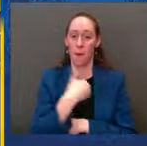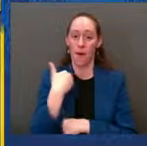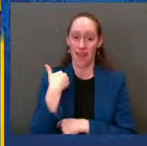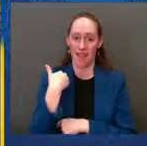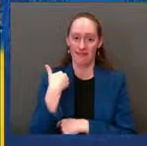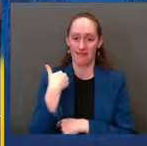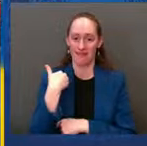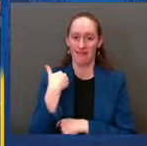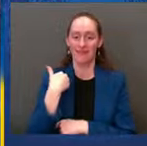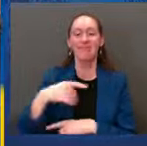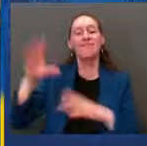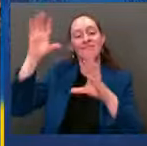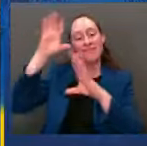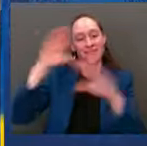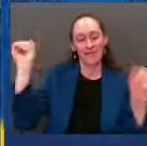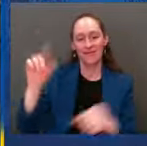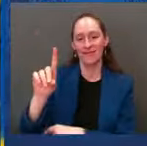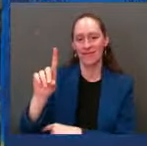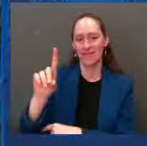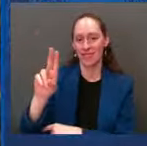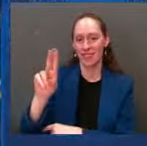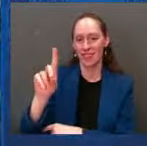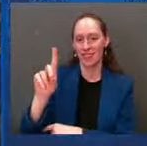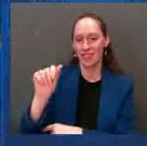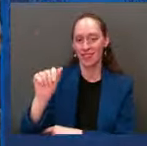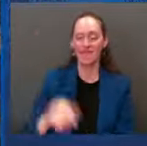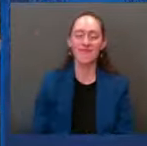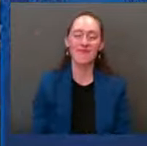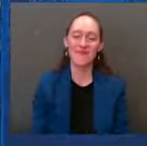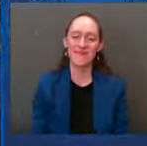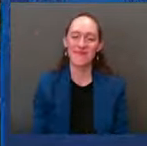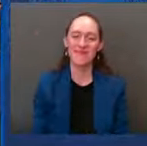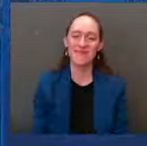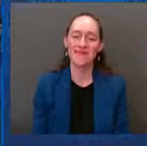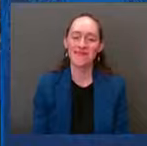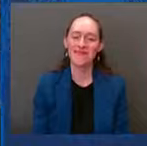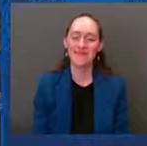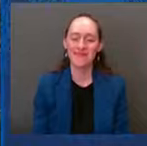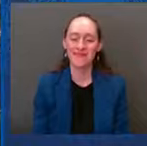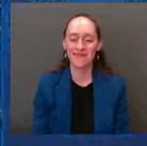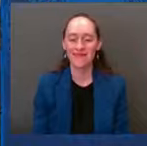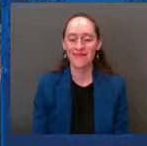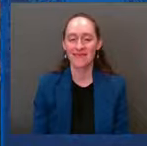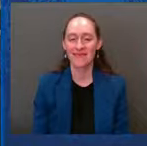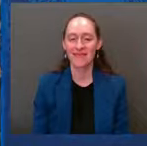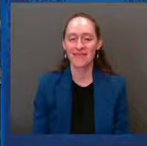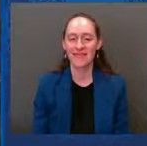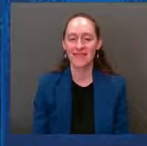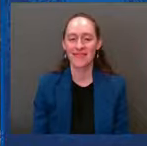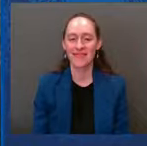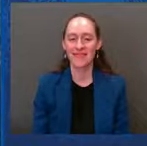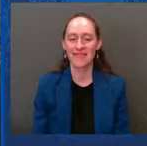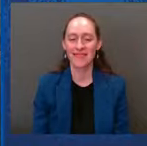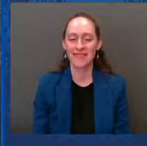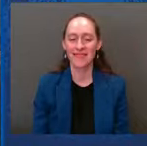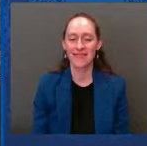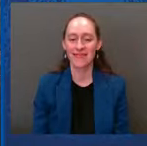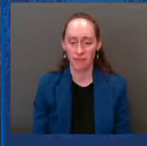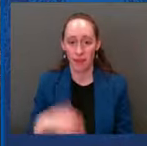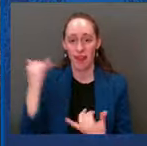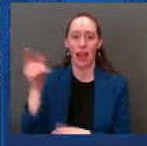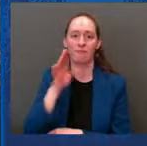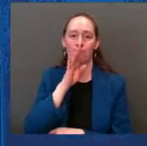Szanowni Państwo, powitajmy prezydenta Rzeczypospolitej Polskiej, pana Andrzeja Dudę.